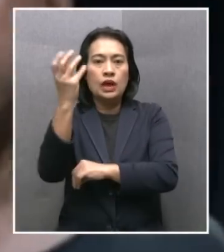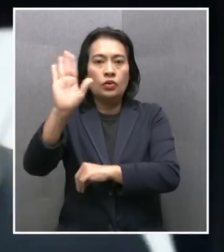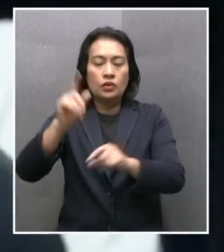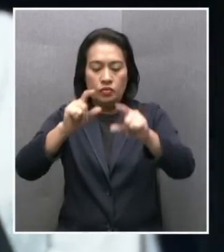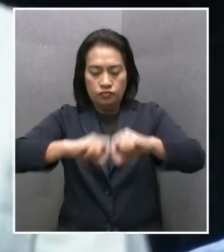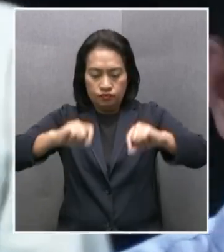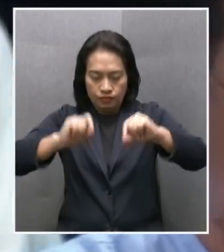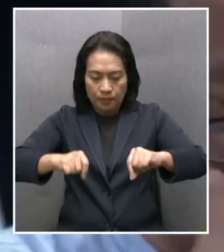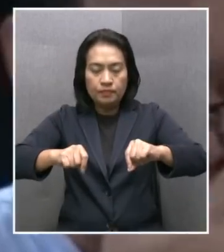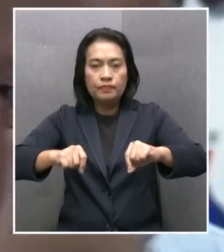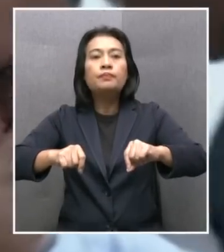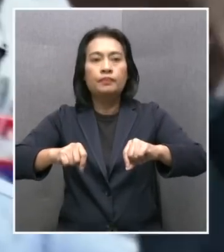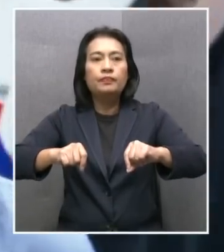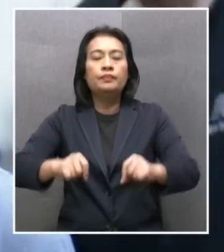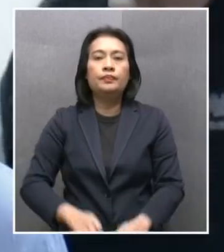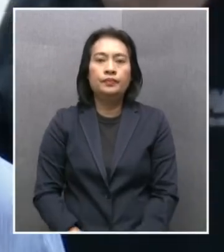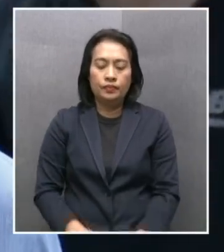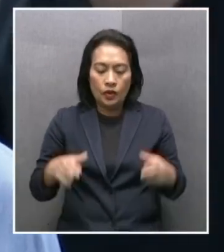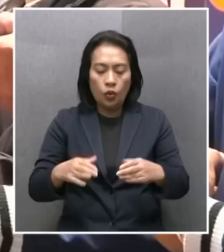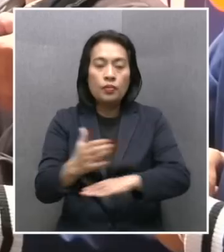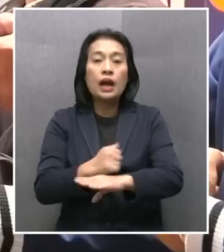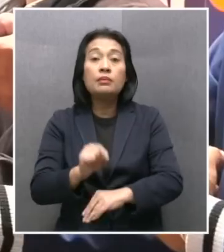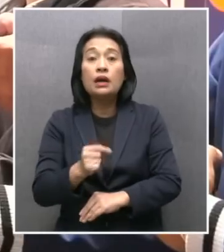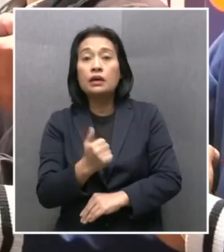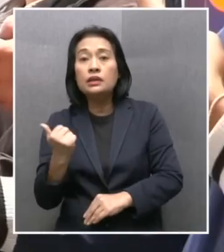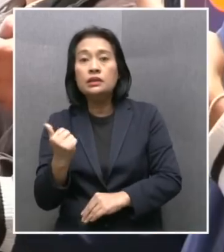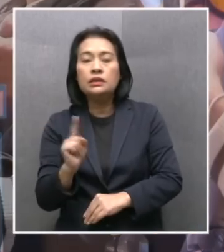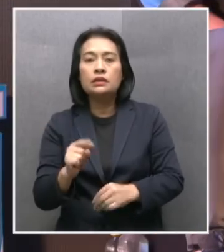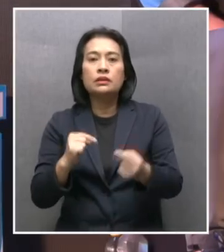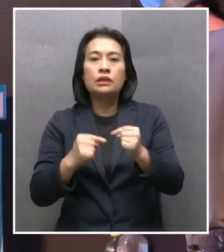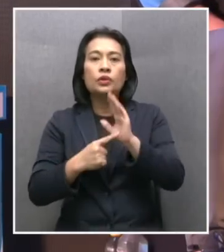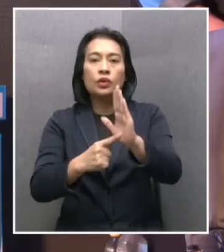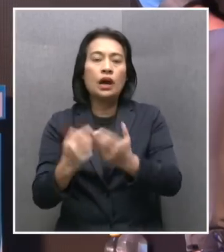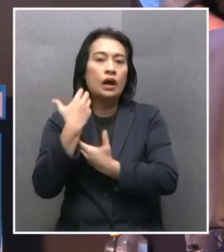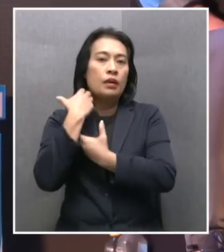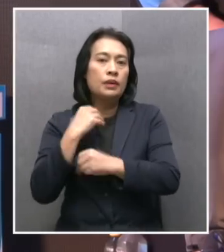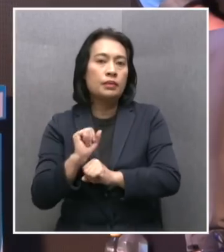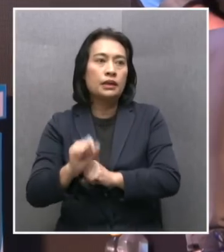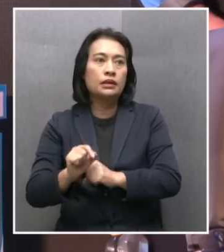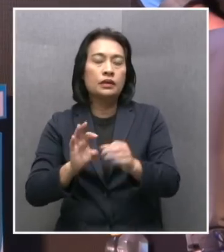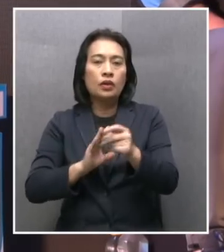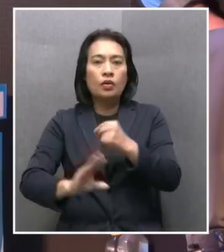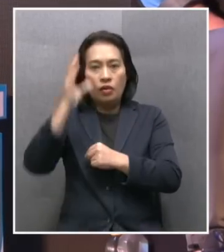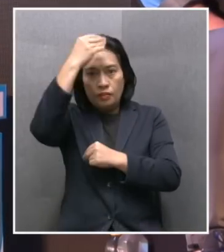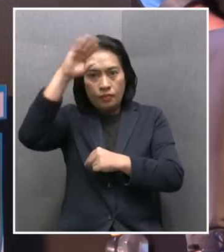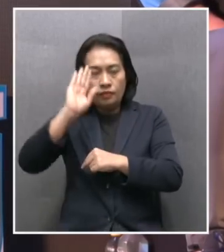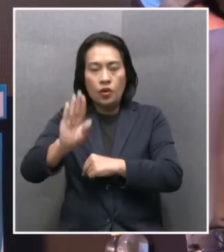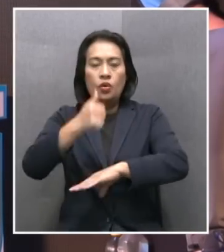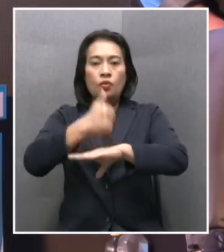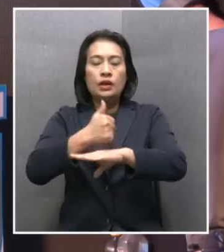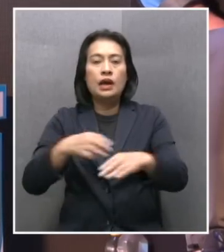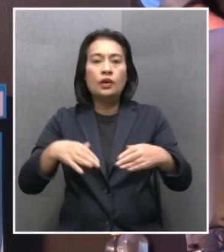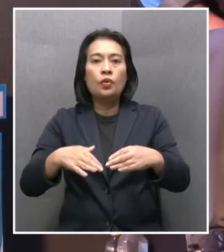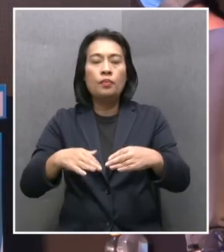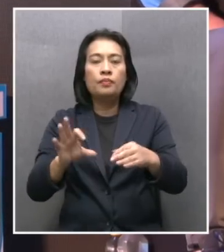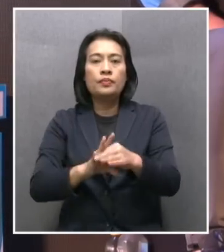คขณะที่ท่าทีของพรรคการเมืองอื่นค่ะคุณผู้ชมอย่างเช่นพรรคประชาธิปัตย์อย่างนายชวนหลีกภัยอดีตหัวหน้าพรรคก็ส่งข้อความทาง